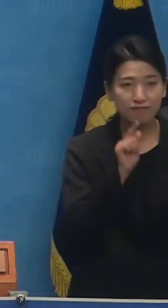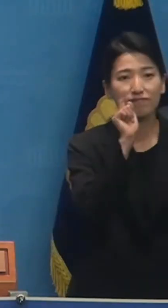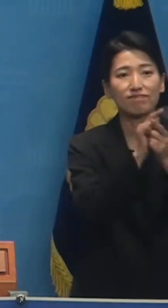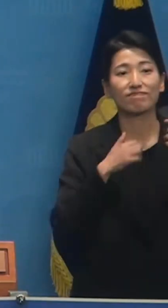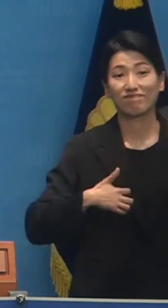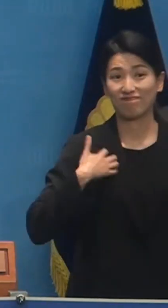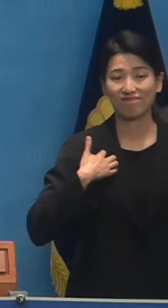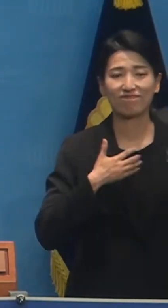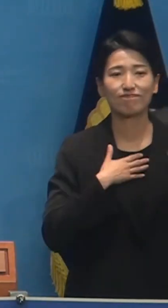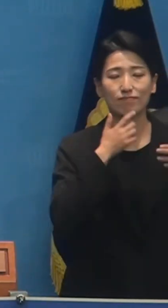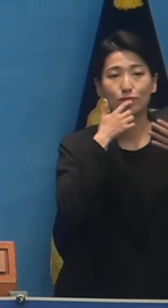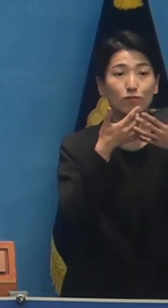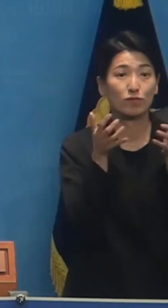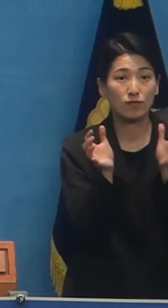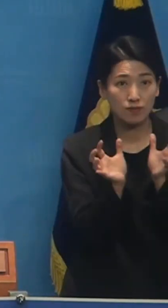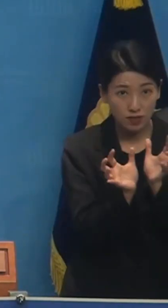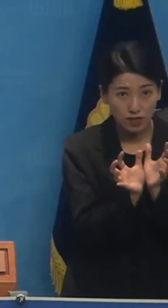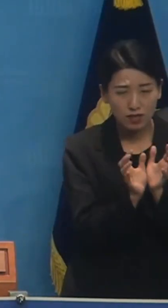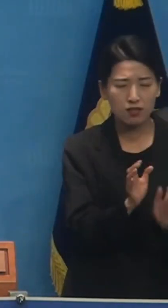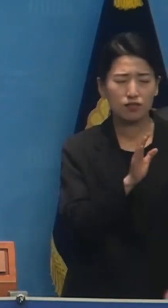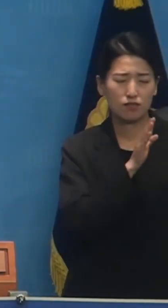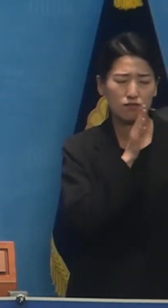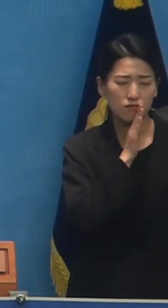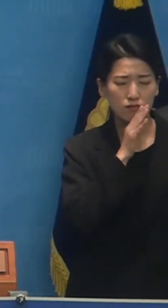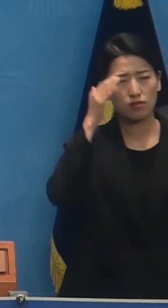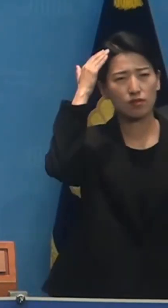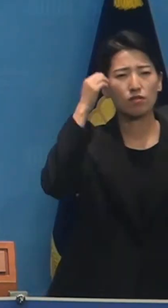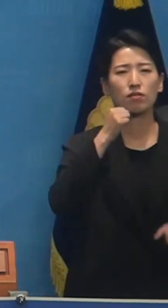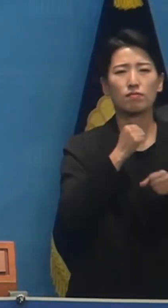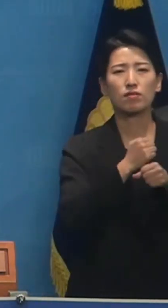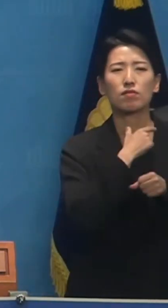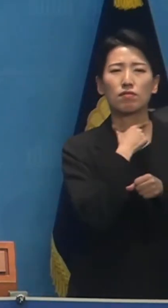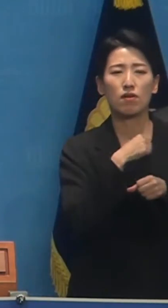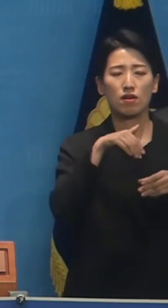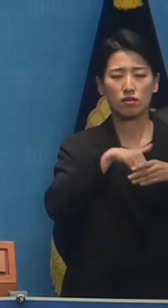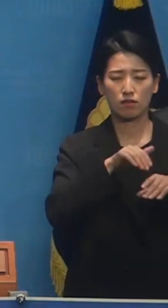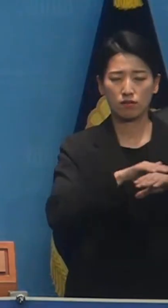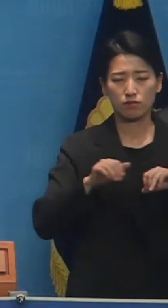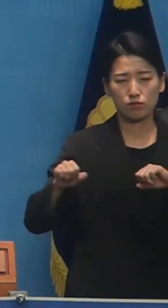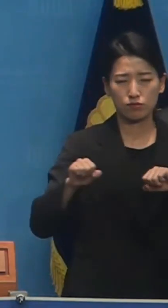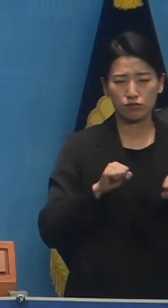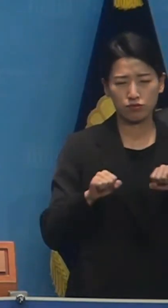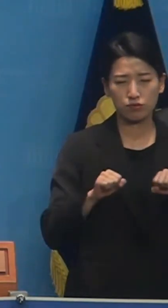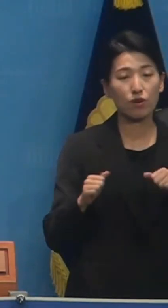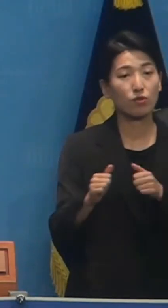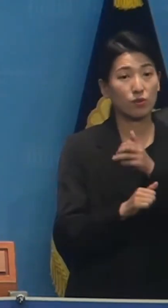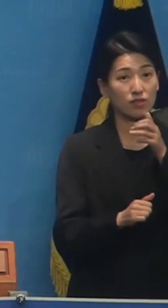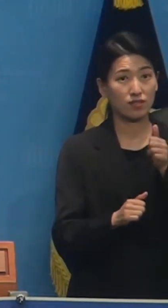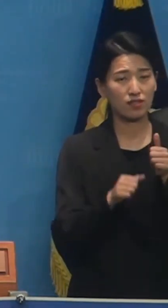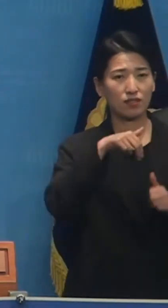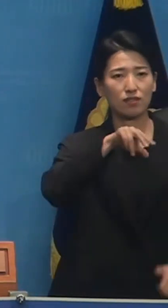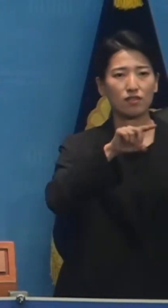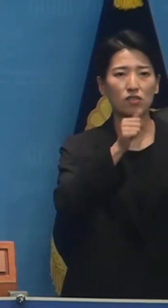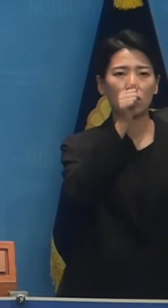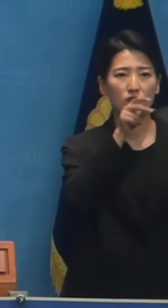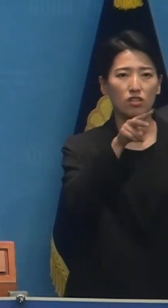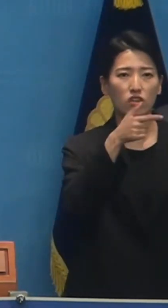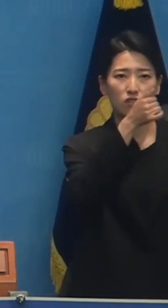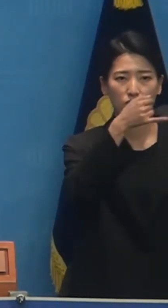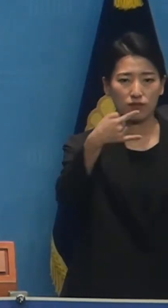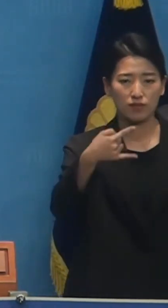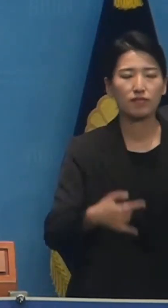반갑습니다. 더불어민주당 진짜 대한민국 선대위 공동 선대위원장 전현희